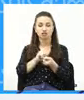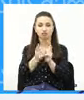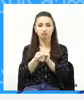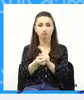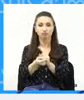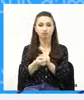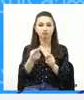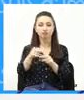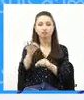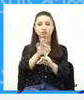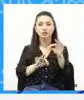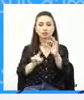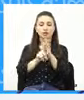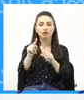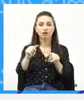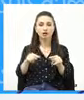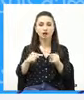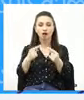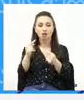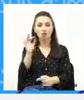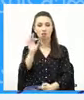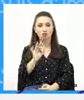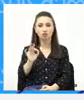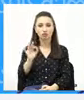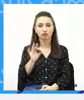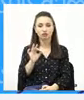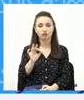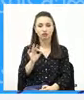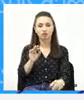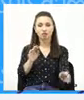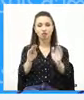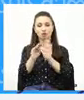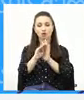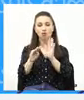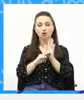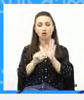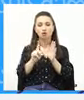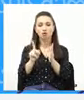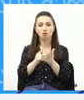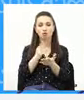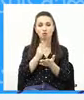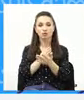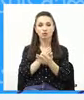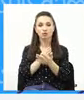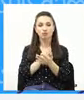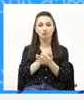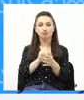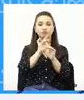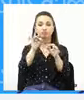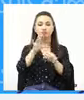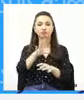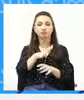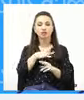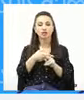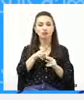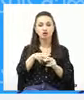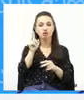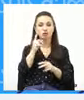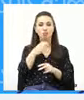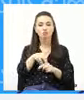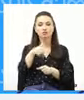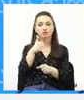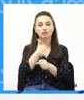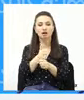შეიცვალა იმ პროექტების განხორციელების პროგრამა, რომელიც გაცხადებული ჰქონდა, იმიტომ რომ